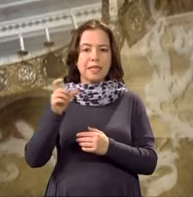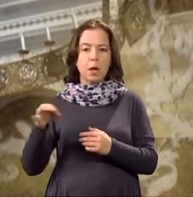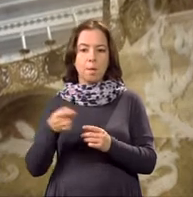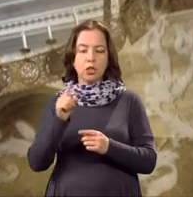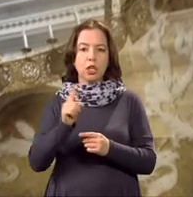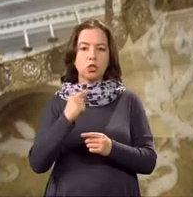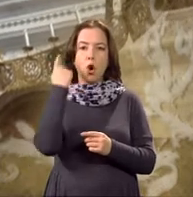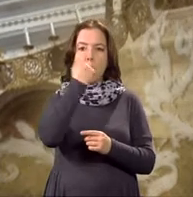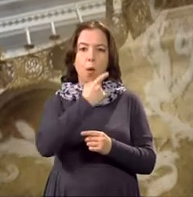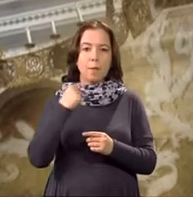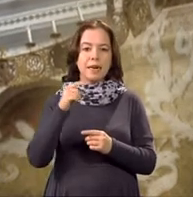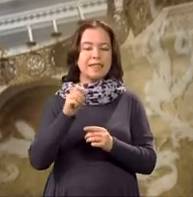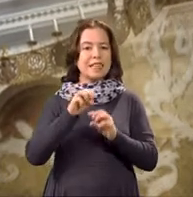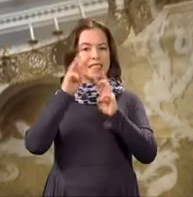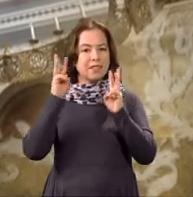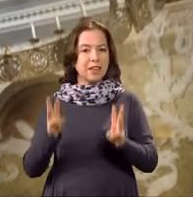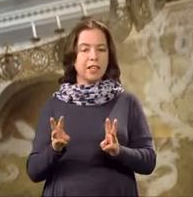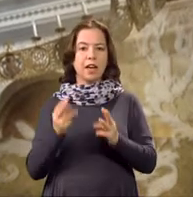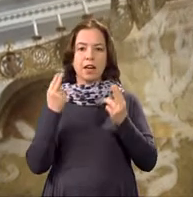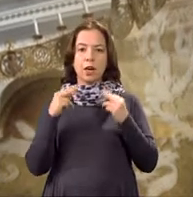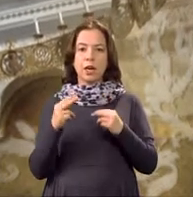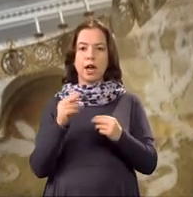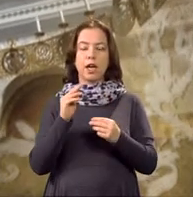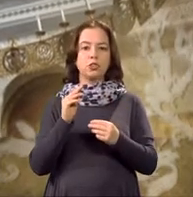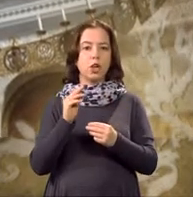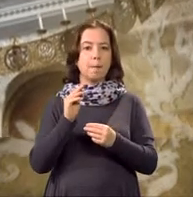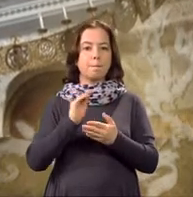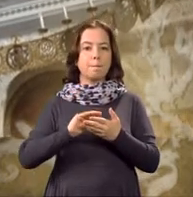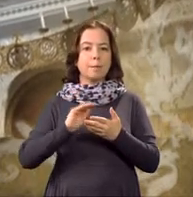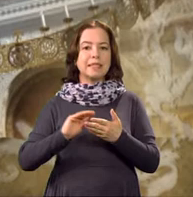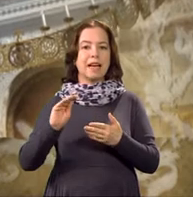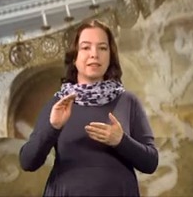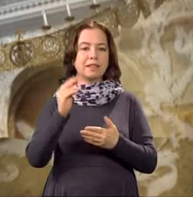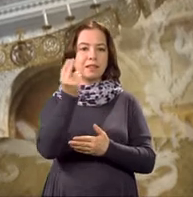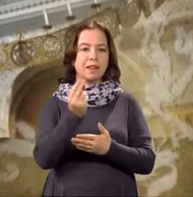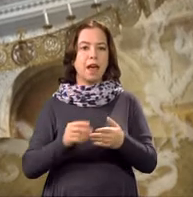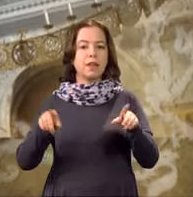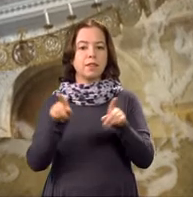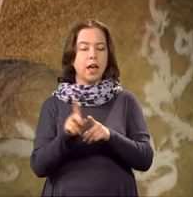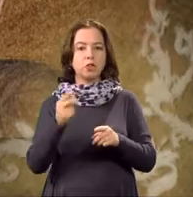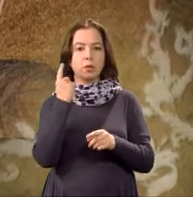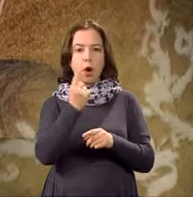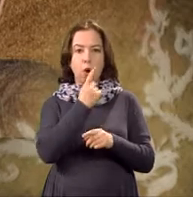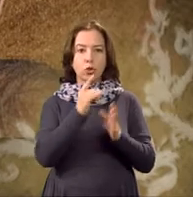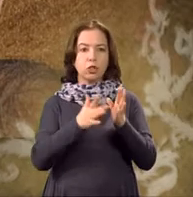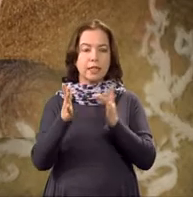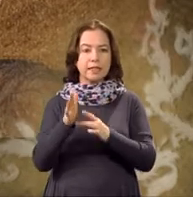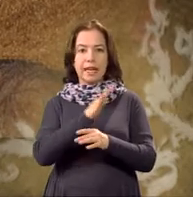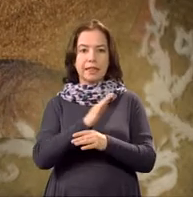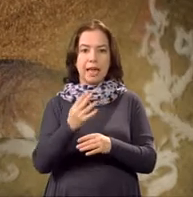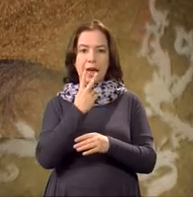образи краще писати так, щоб очі на зображенні Христа не дивилися прямо, бо